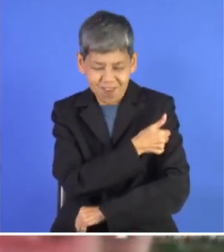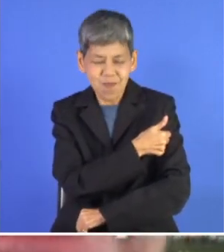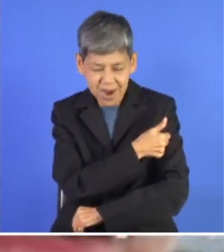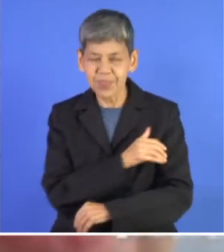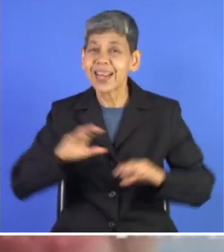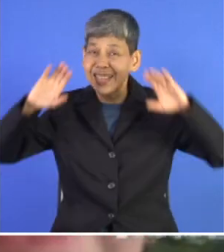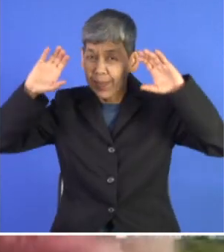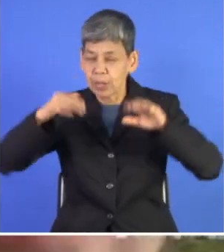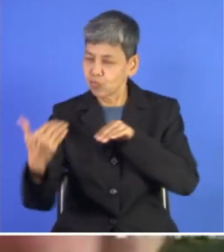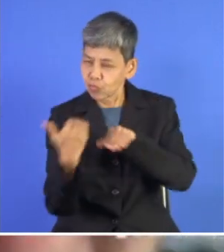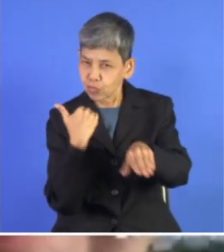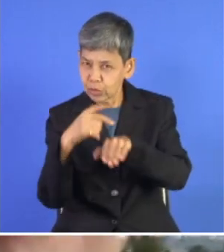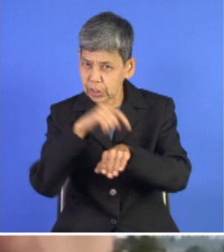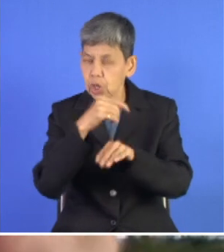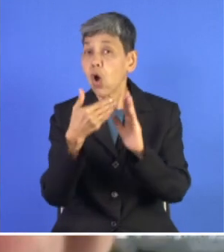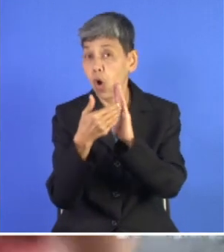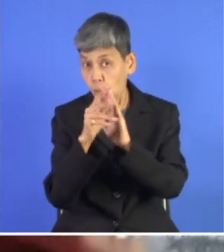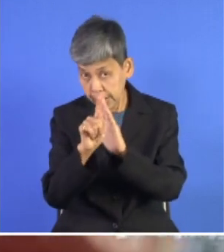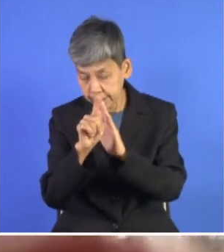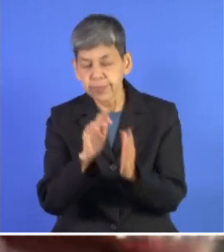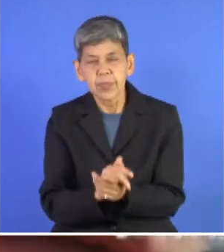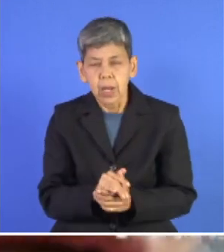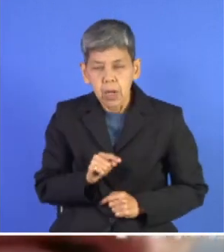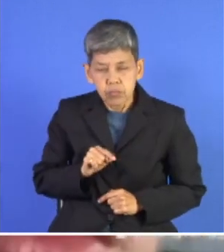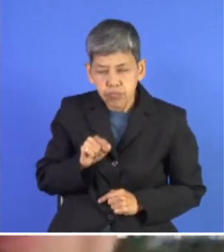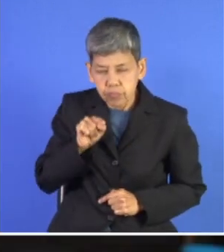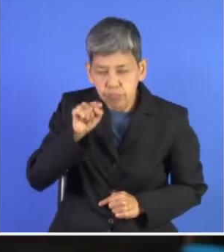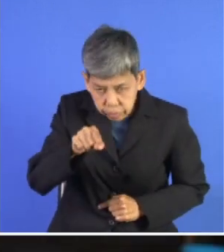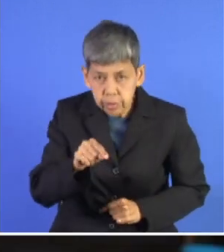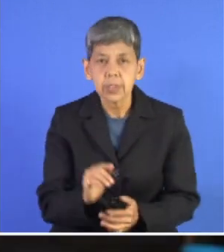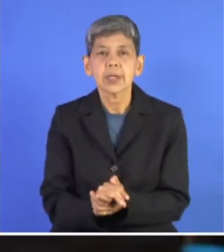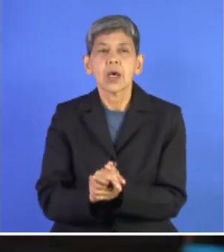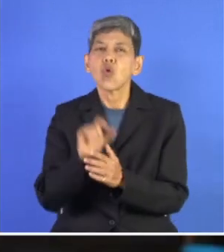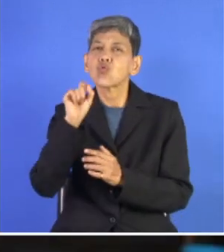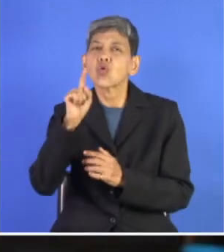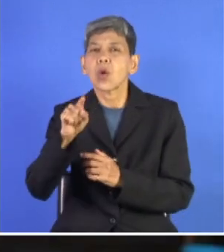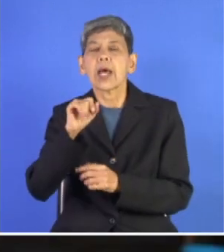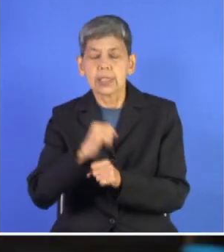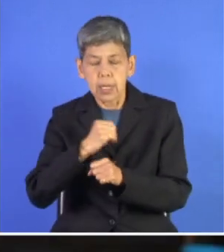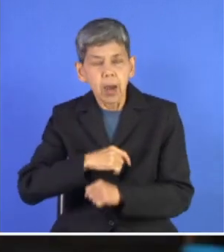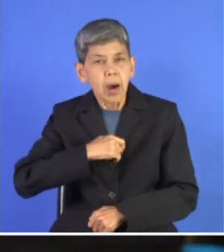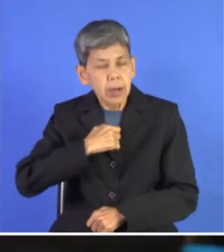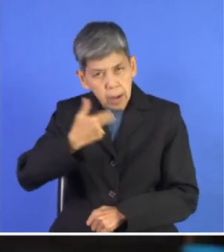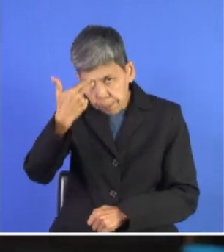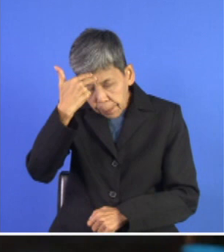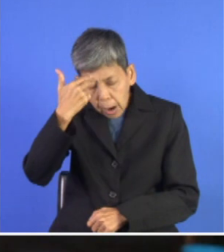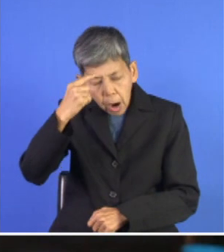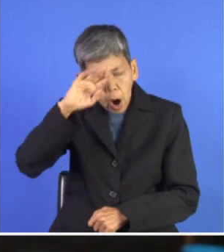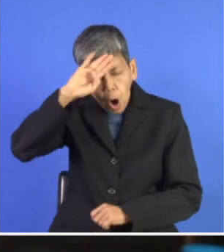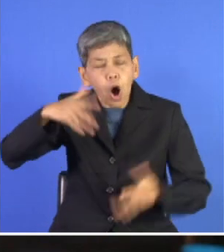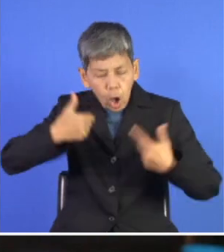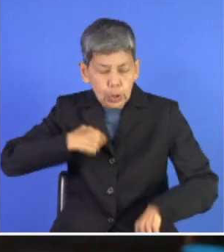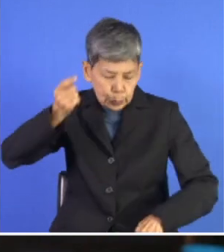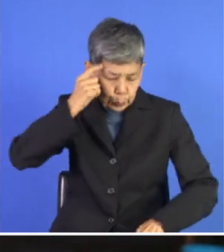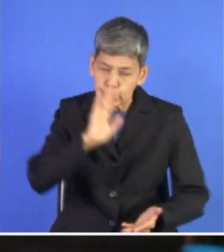ที่ริมถนนมิตรภาพในจังหวัดขอนแก่นไปถึงเนี่ยเจ้าหน้าที่แผนกห้องฉุกเฉินก็วัดไข้ก็รู้แล้วล่ะว่าลูกเธอมีอาการ